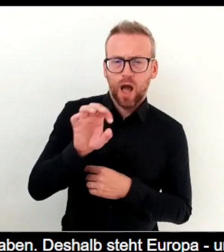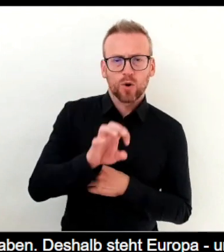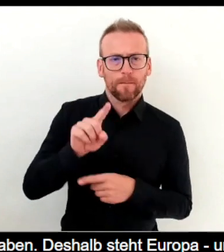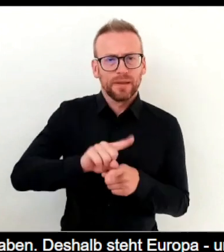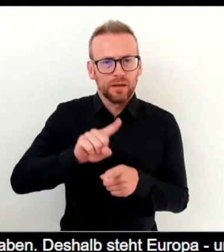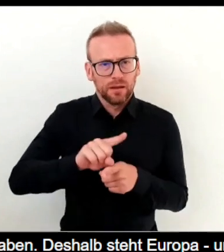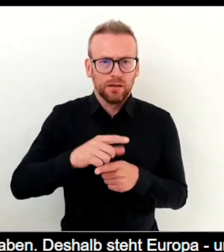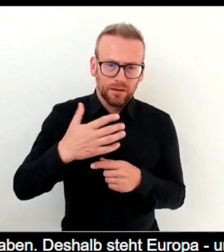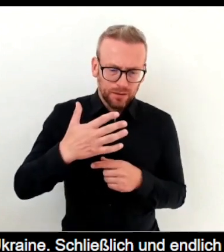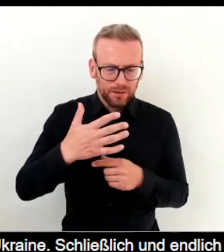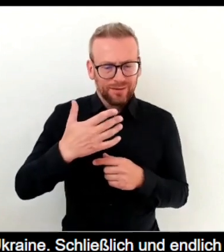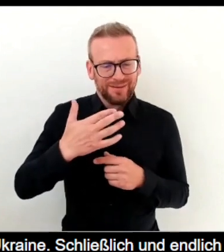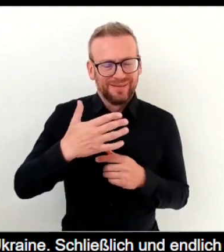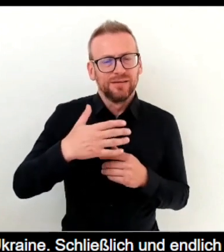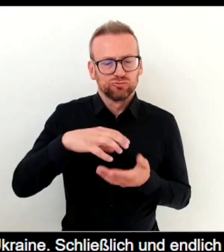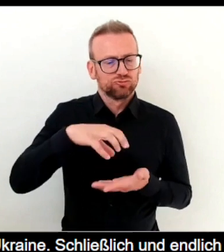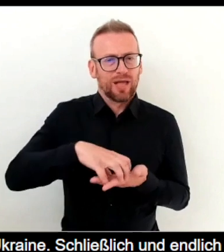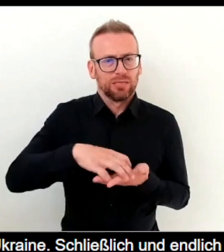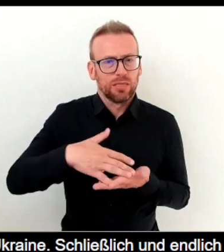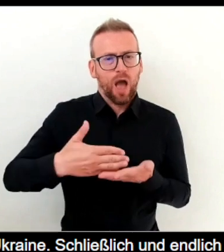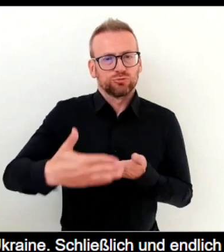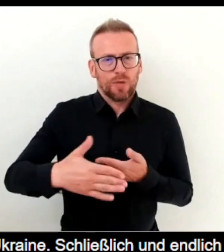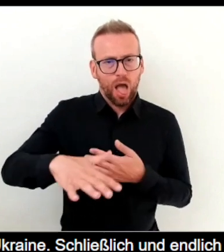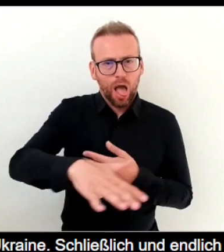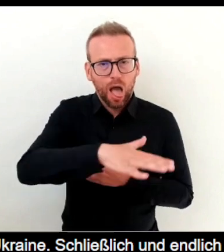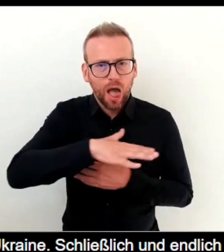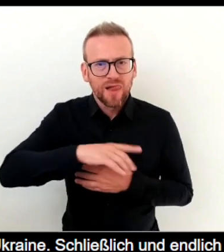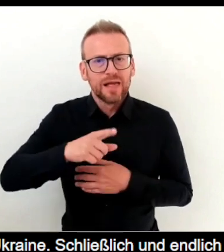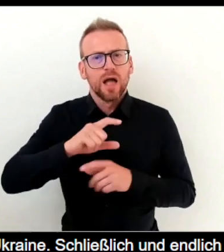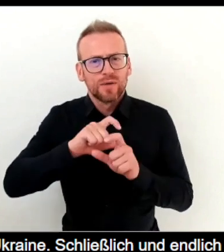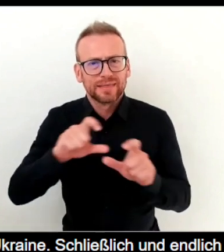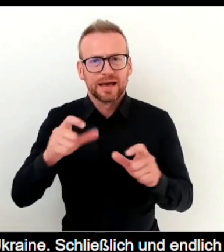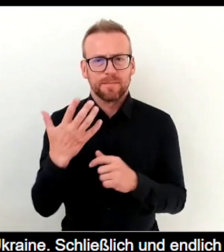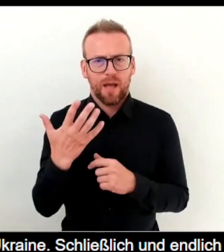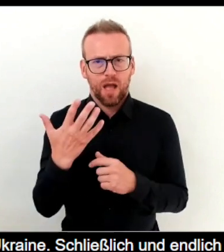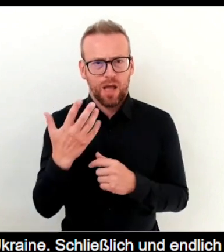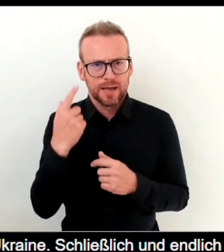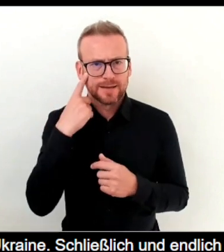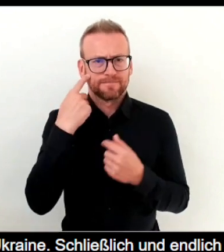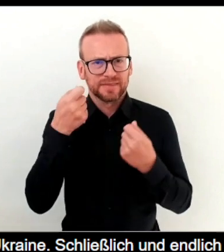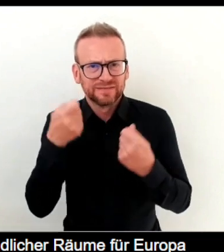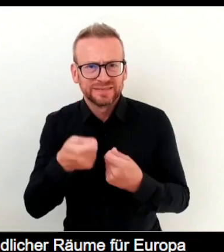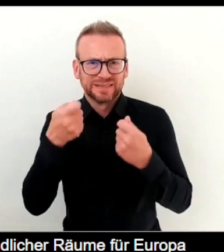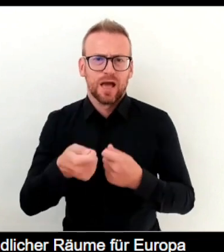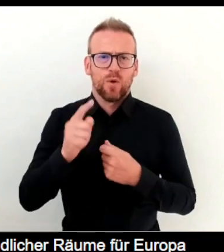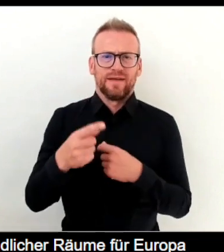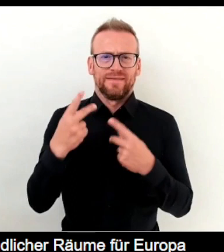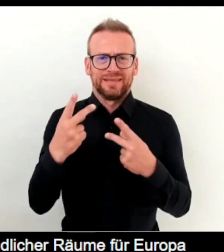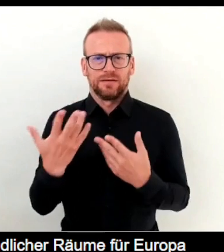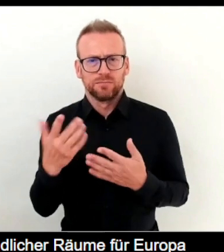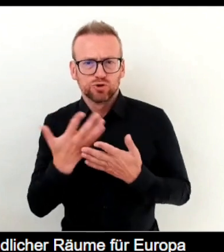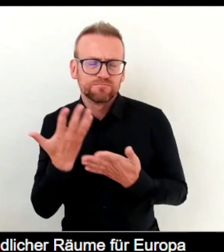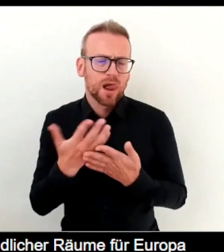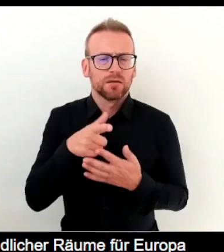nachhaltigen Tourismus und eine gute Gesundheitsversorgung in der Fläche. Wichtig ist aber auch der Blick auf die